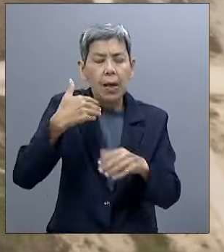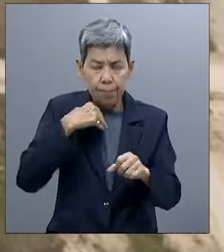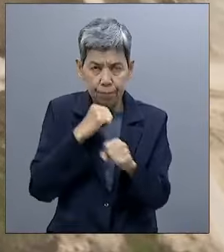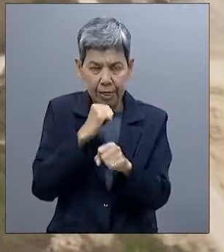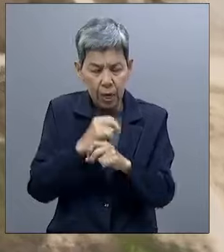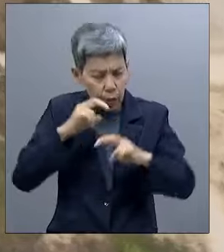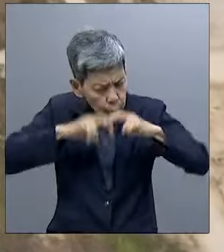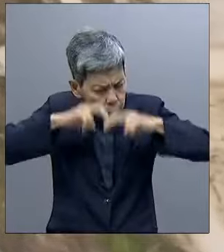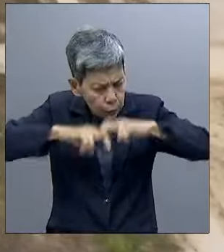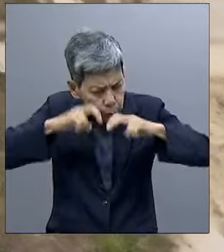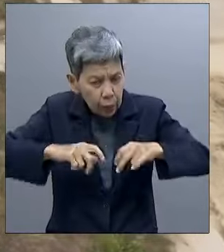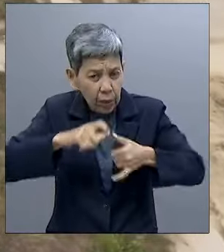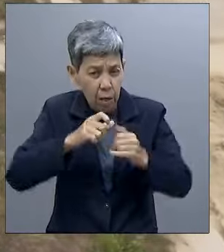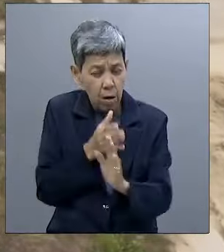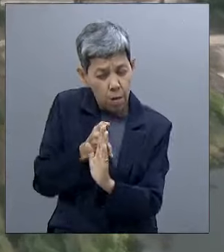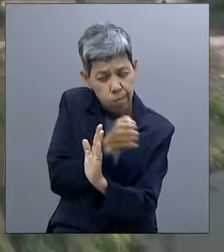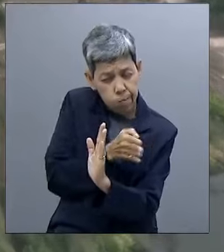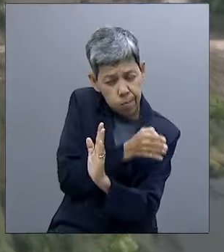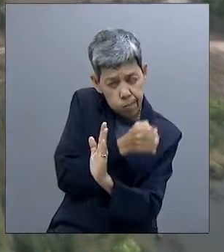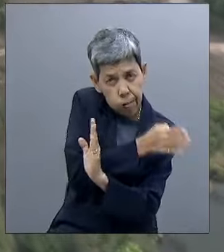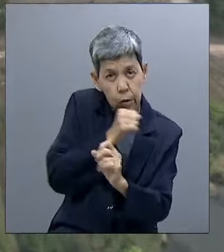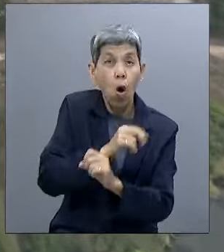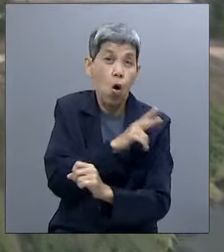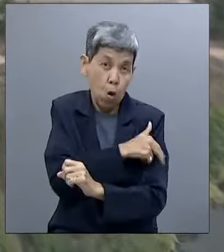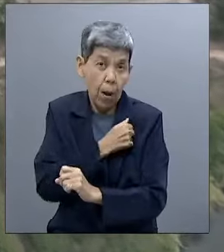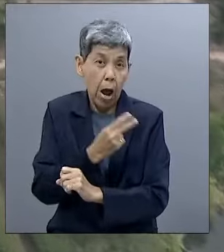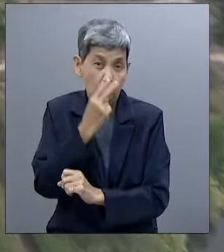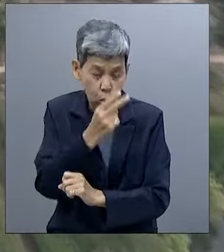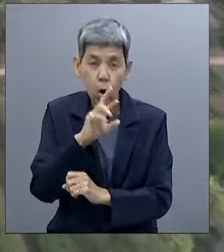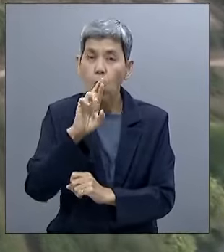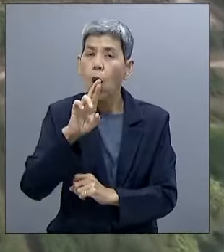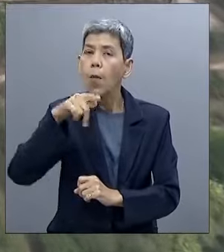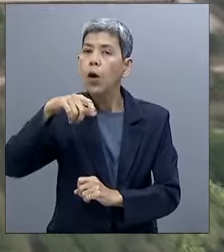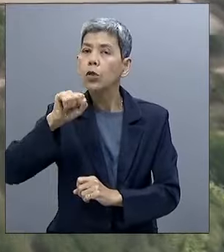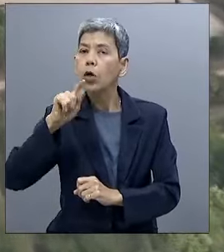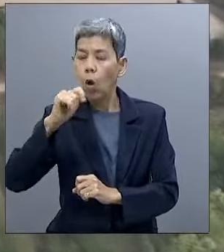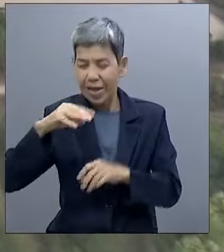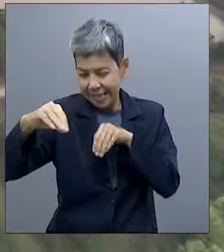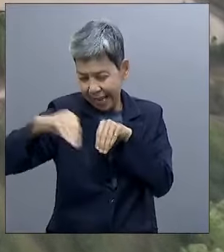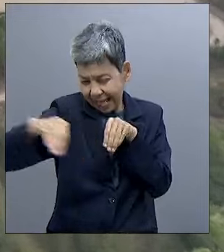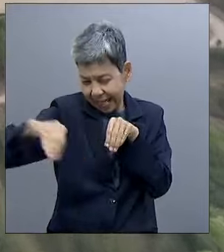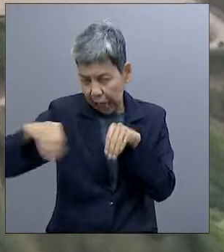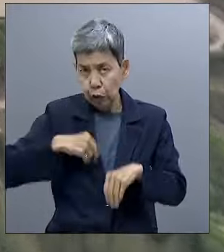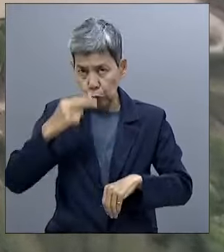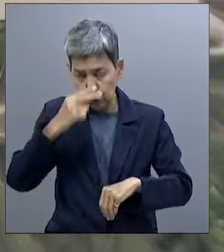ค้นประวัติย้อนหลังการรักษาจากโรงพยาบาลส่งเสริมสุขภาพตำบลในบริเวณใกล้เคียงทั้งหมด